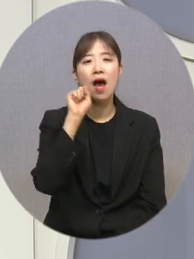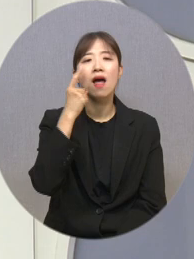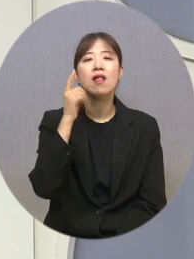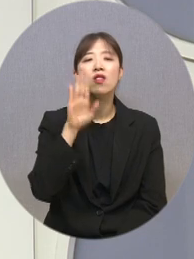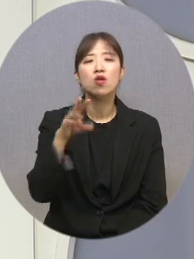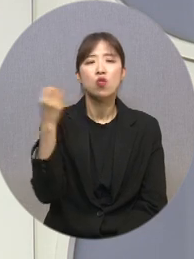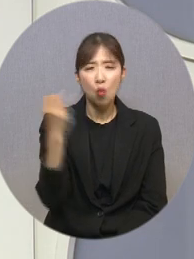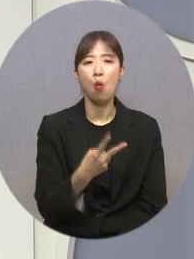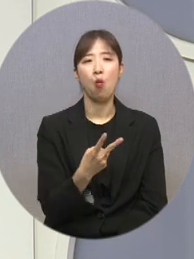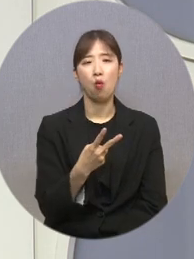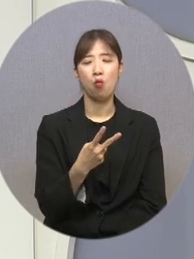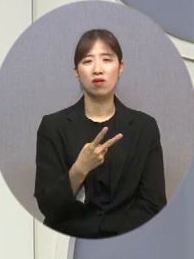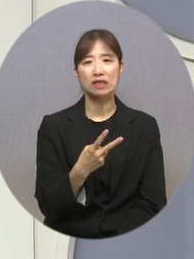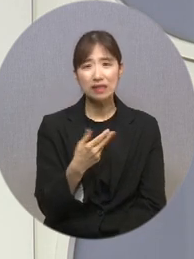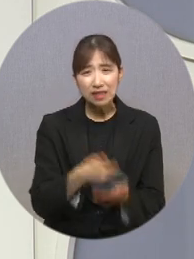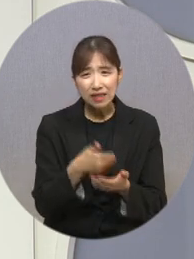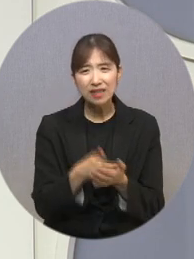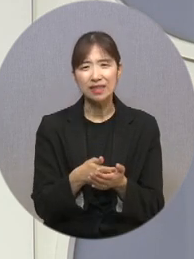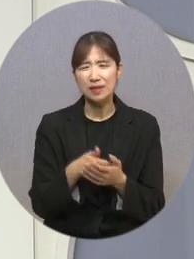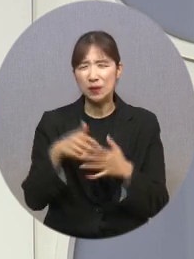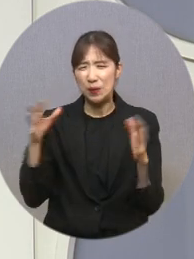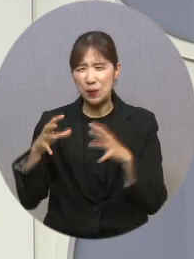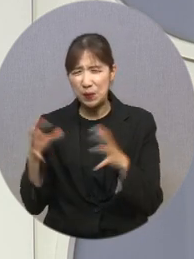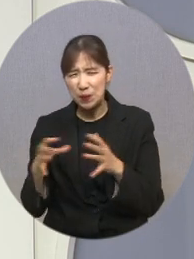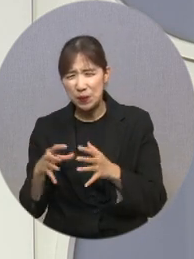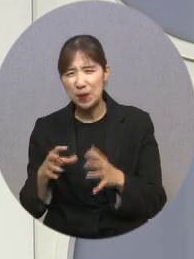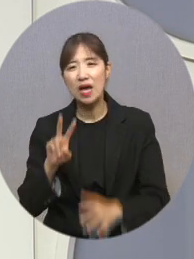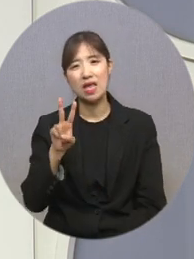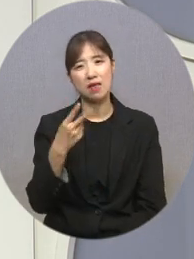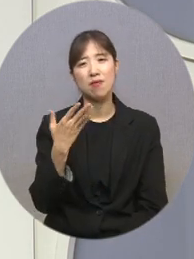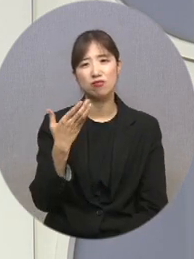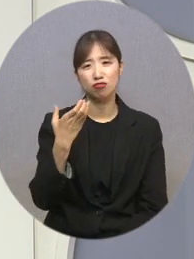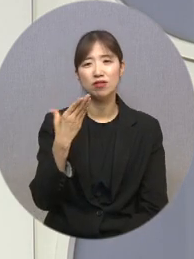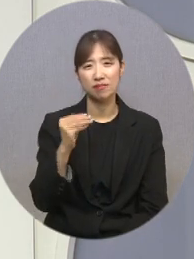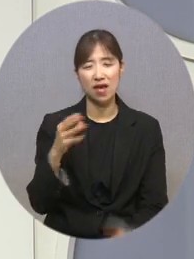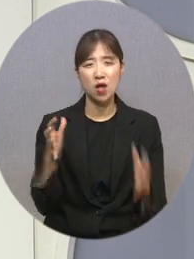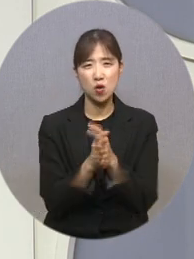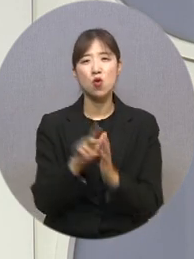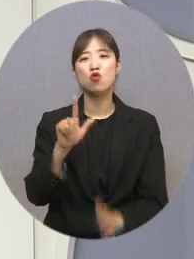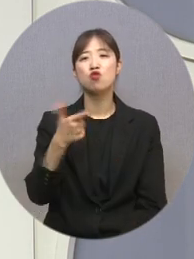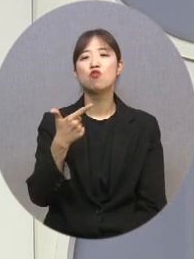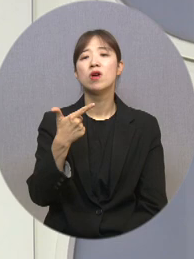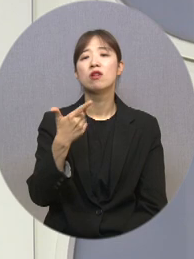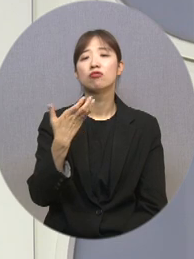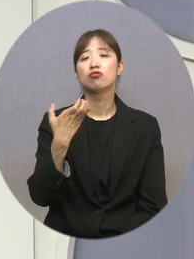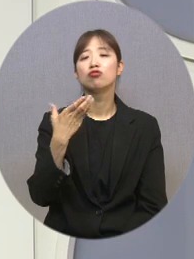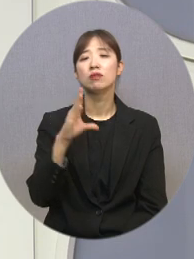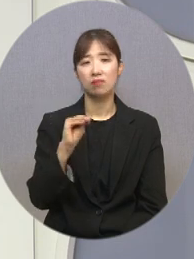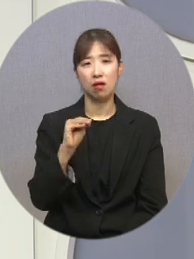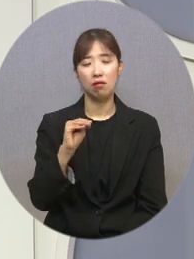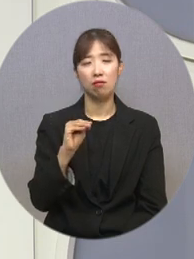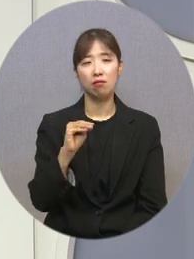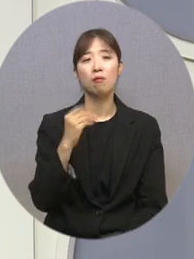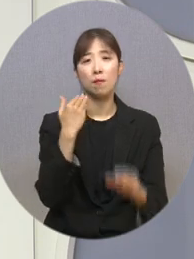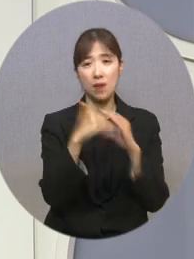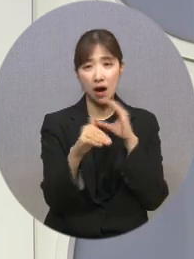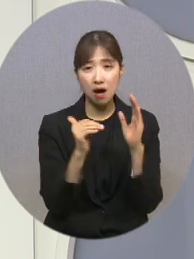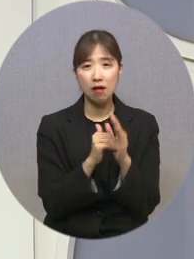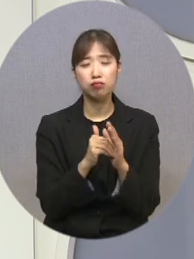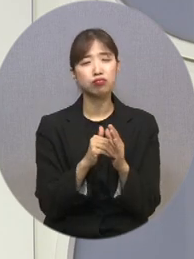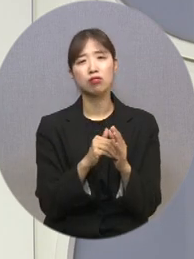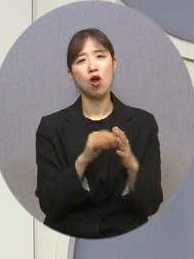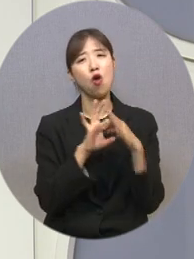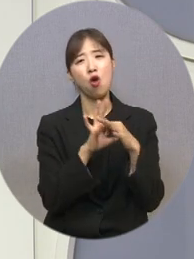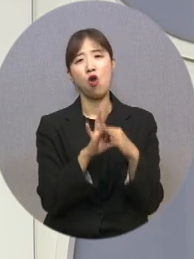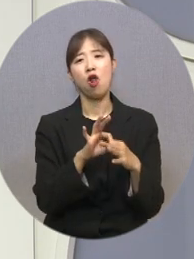그렇게 얘기하길래 또 막 있는 돈 없는 돈 다 끌고 모은 게 290만 원, 690만 원을 줬는데 이분이 그 뒤에 이제 연락이 없더라고요. 그다음에 제가 이제